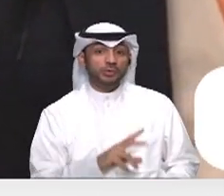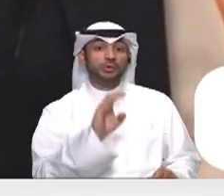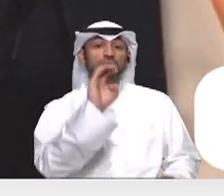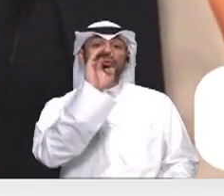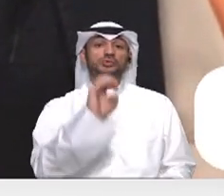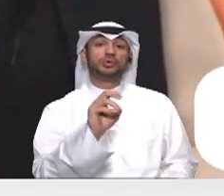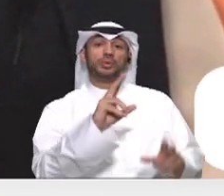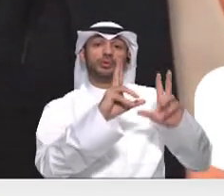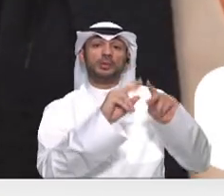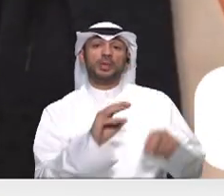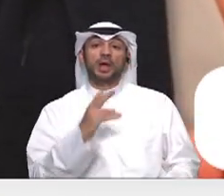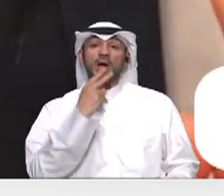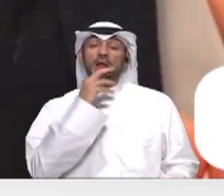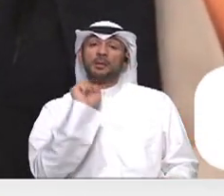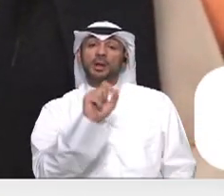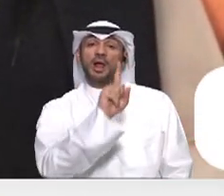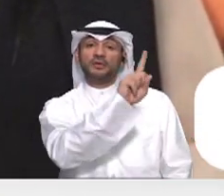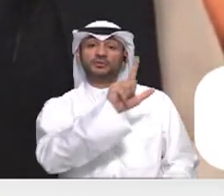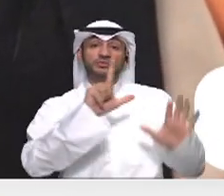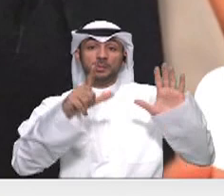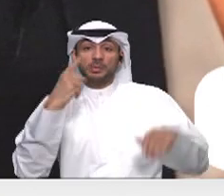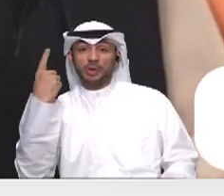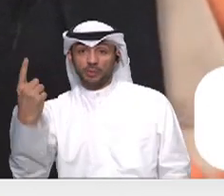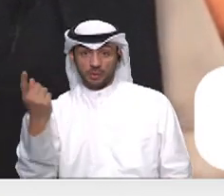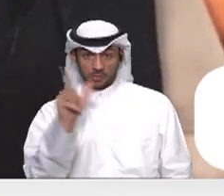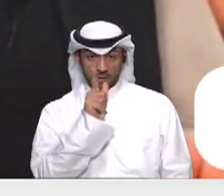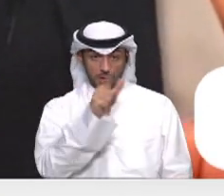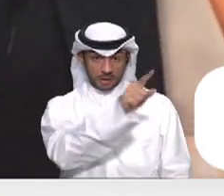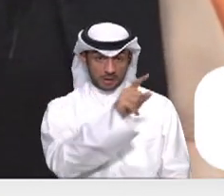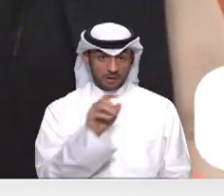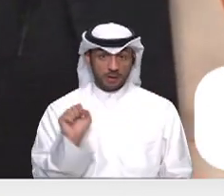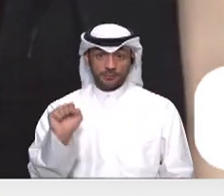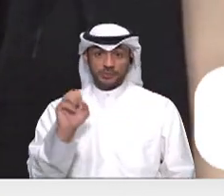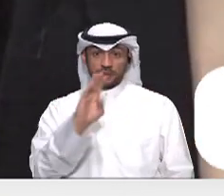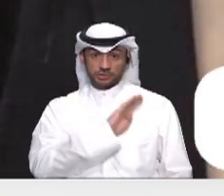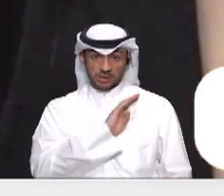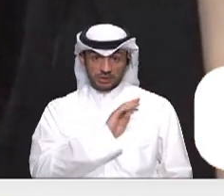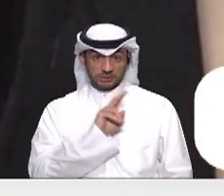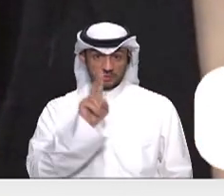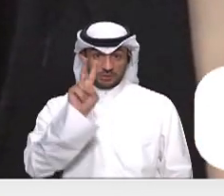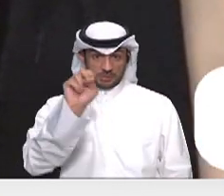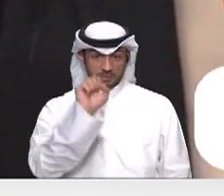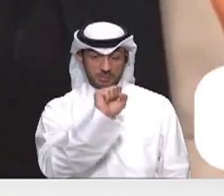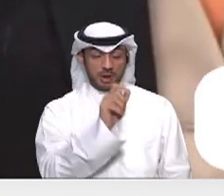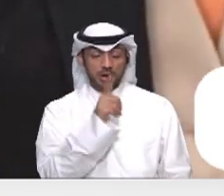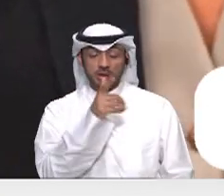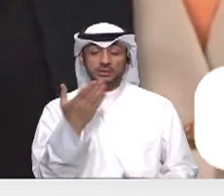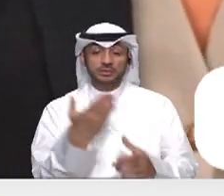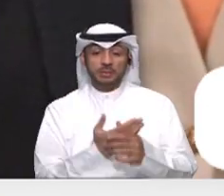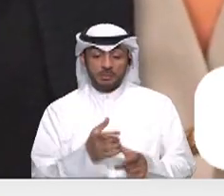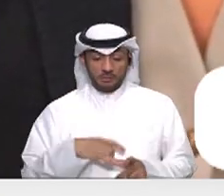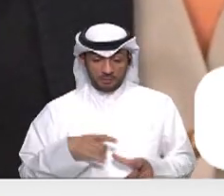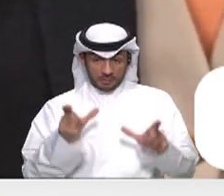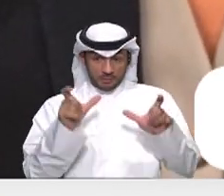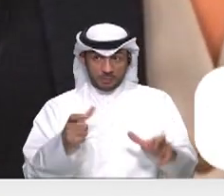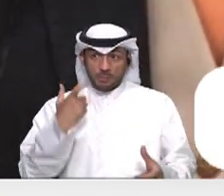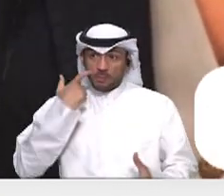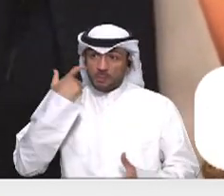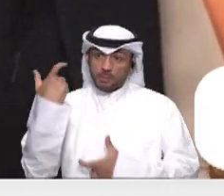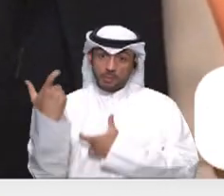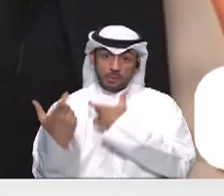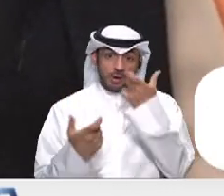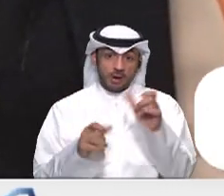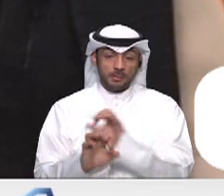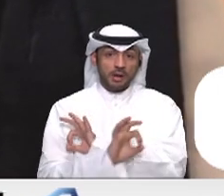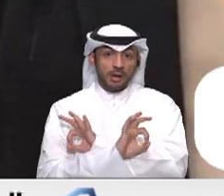لأن قوات اليونيفيل مهامها المراقبة ومهامها تطبيق القرار 1700 المساهمة نوعا ما في تطبيق